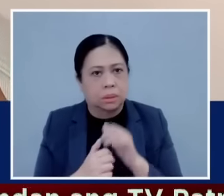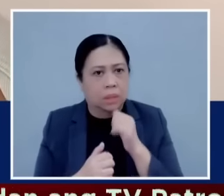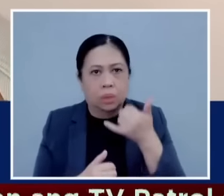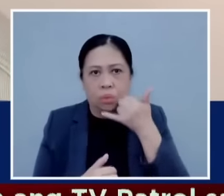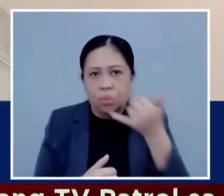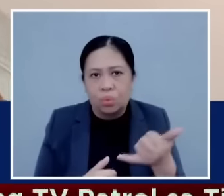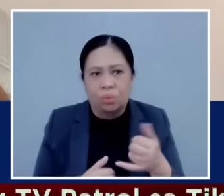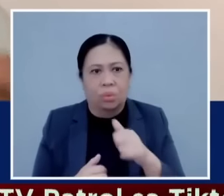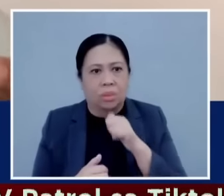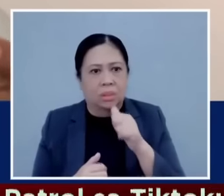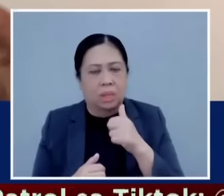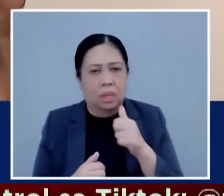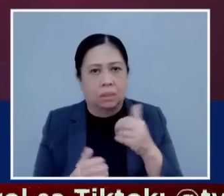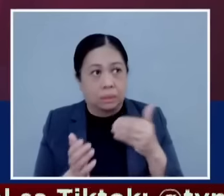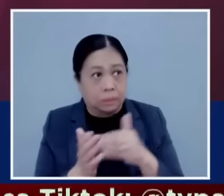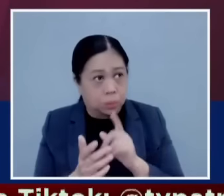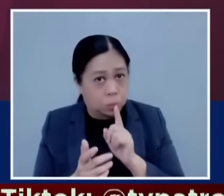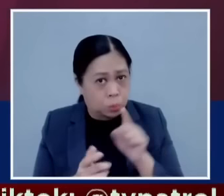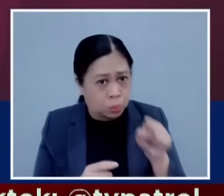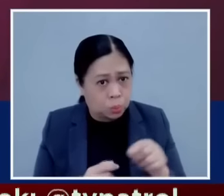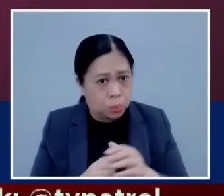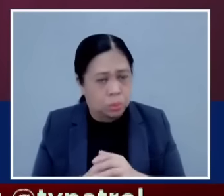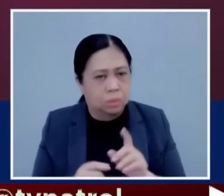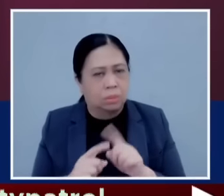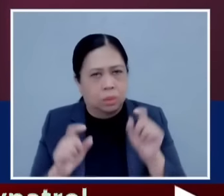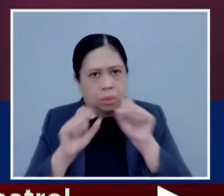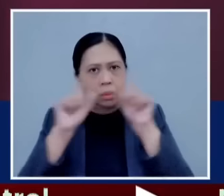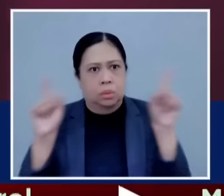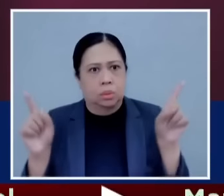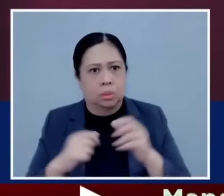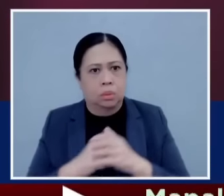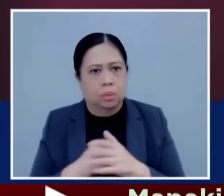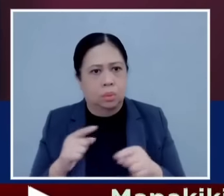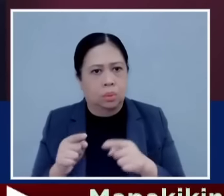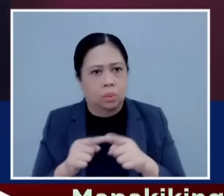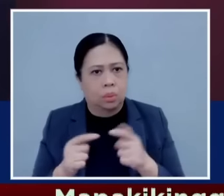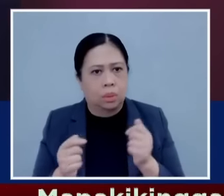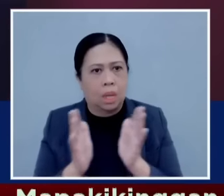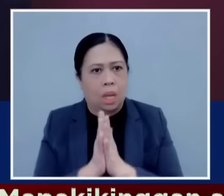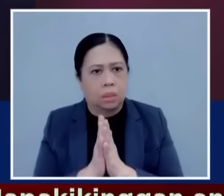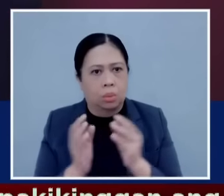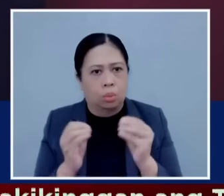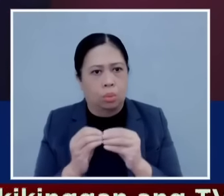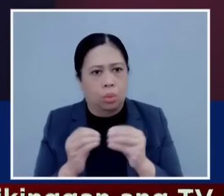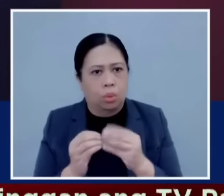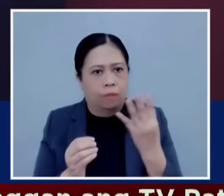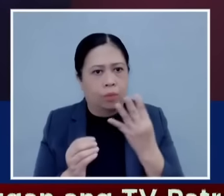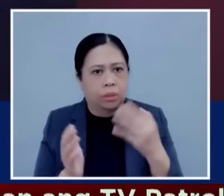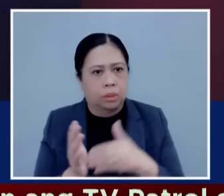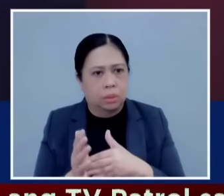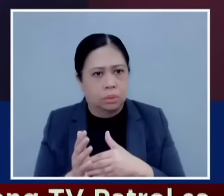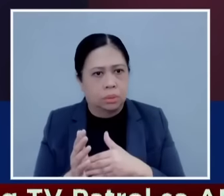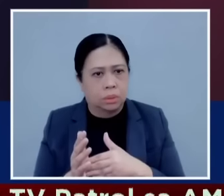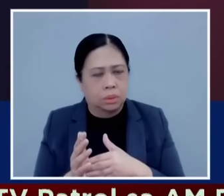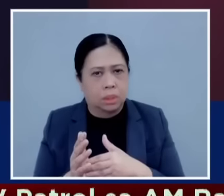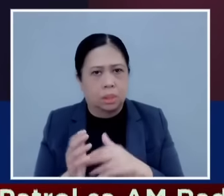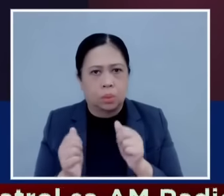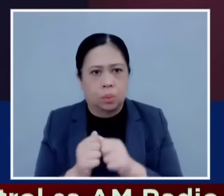hindi ko man lang natawagan or na reconfirm sa kanya. Pero nagulat si Icy nang biglang humingi pa ng dagdag na 40,000 na may